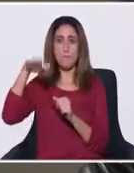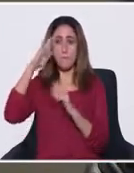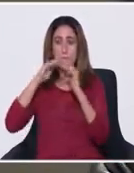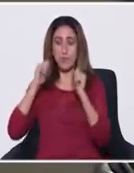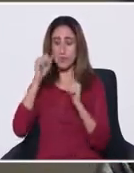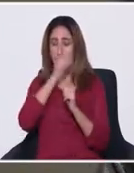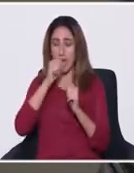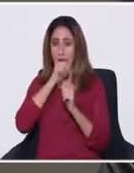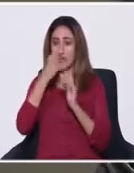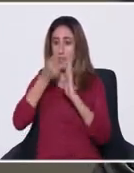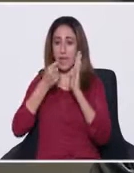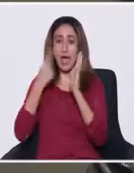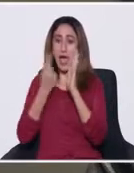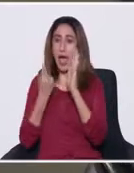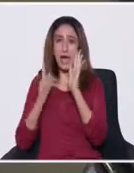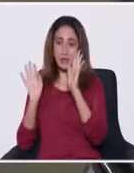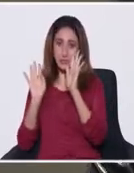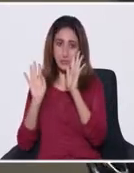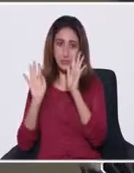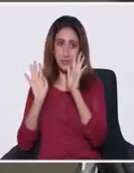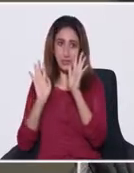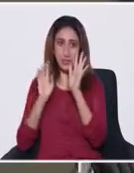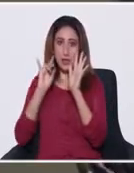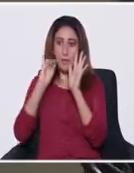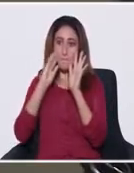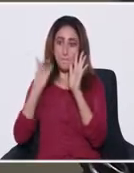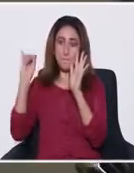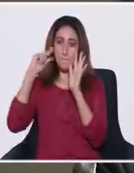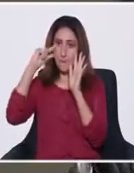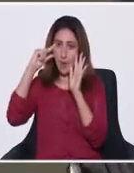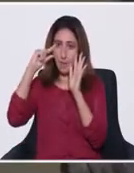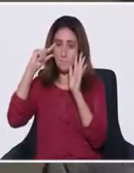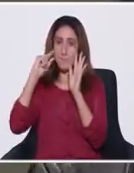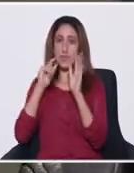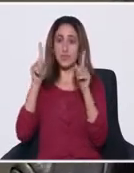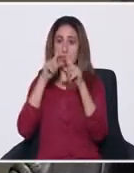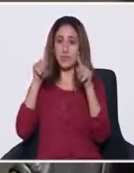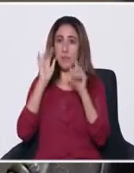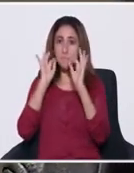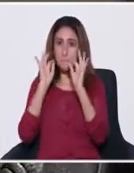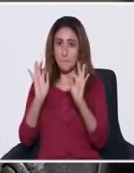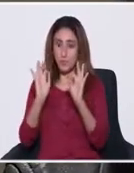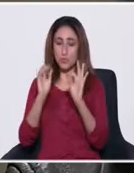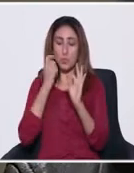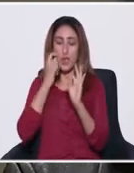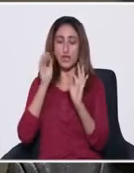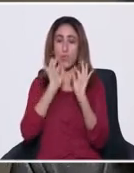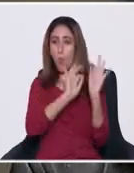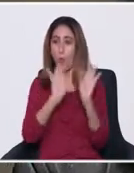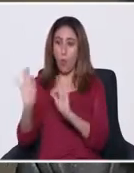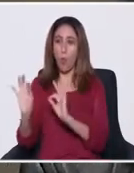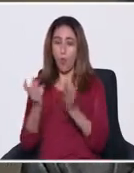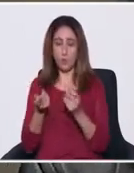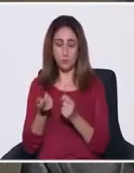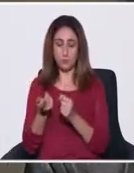الاغاني هيبقى محمد ابراهيم وامير طعيمه اللي هيوزع لهم، هو مادي اللي هيلحن لهم، نفس الناس. فقصدي ان احنا